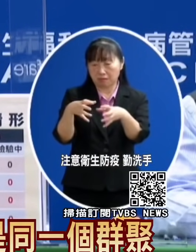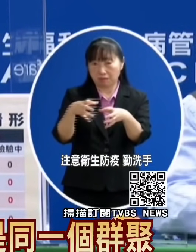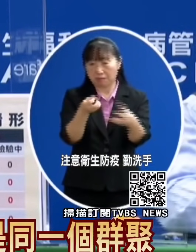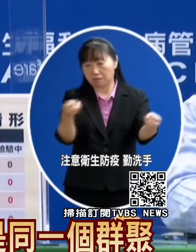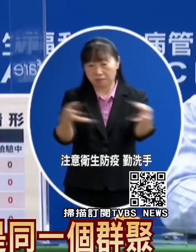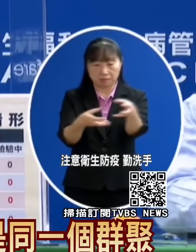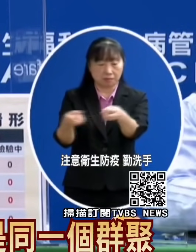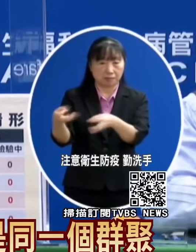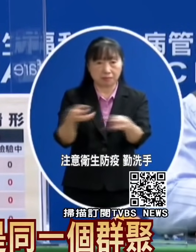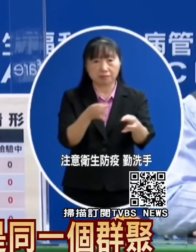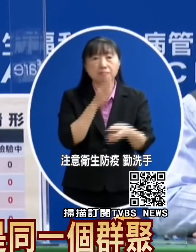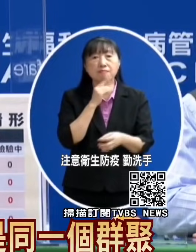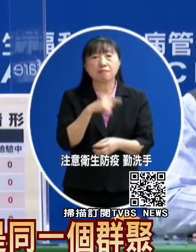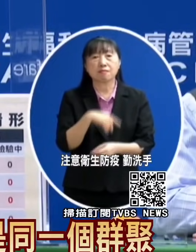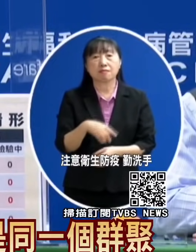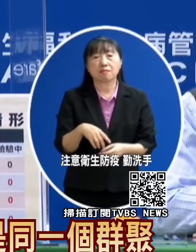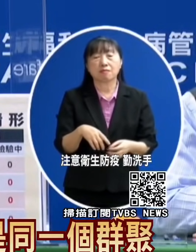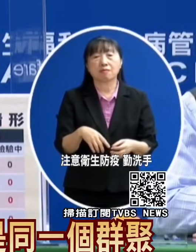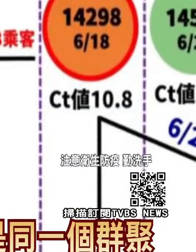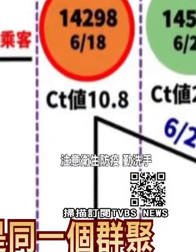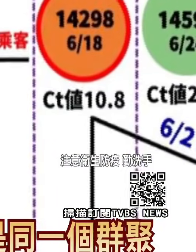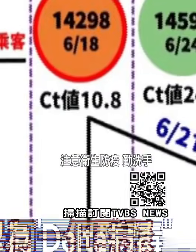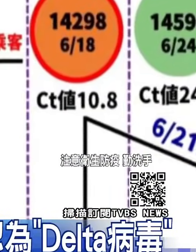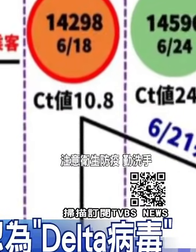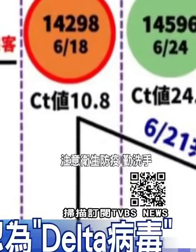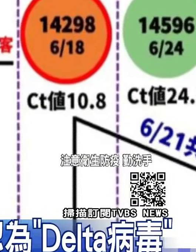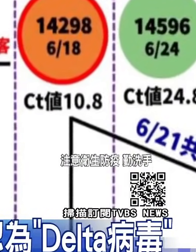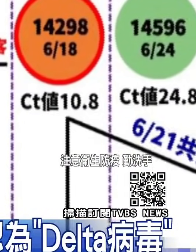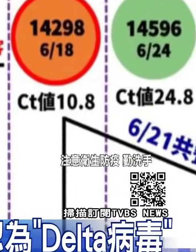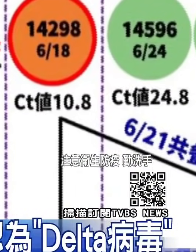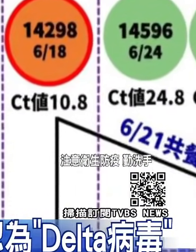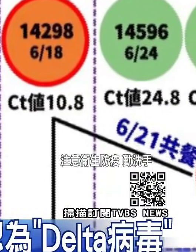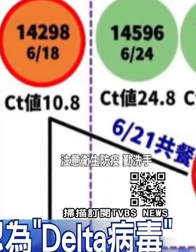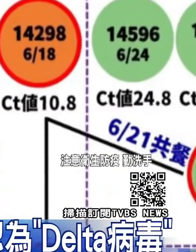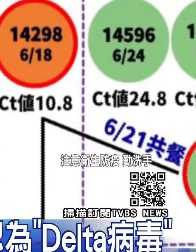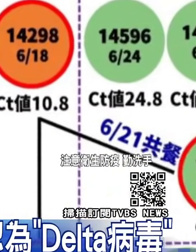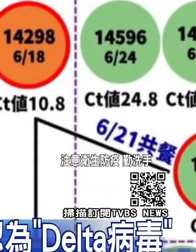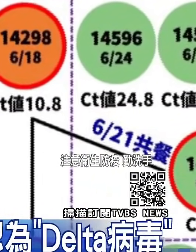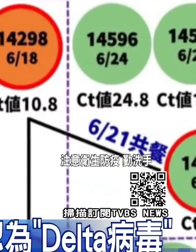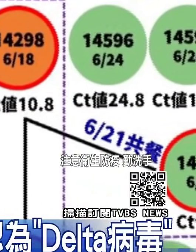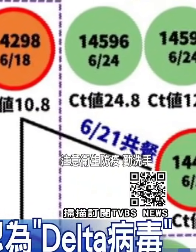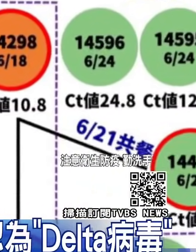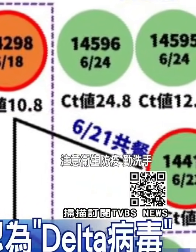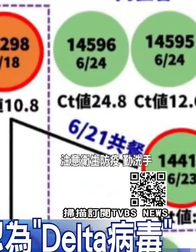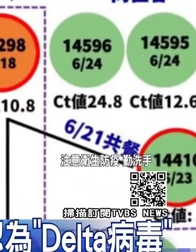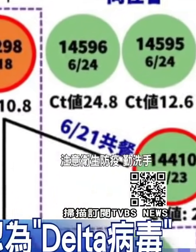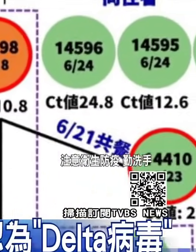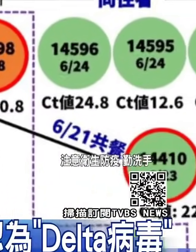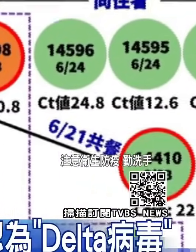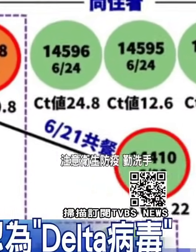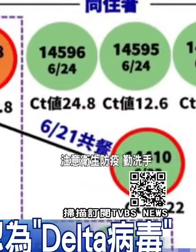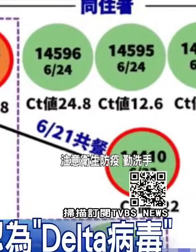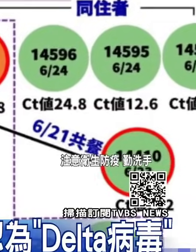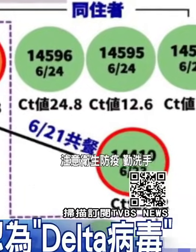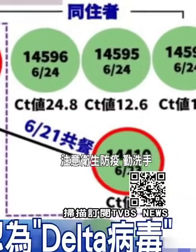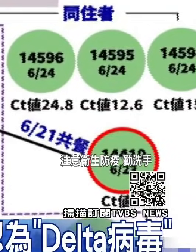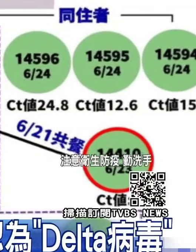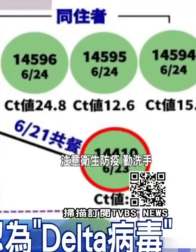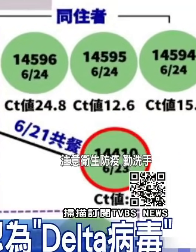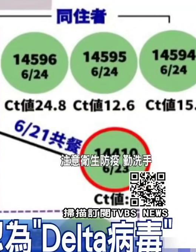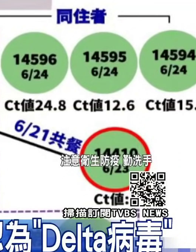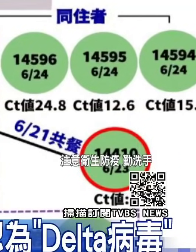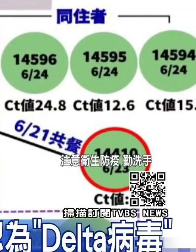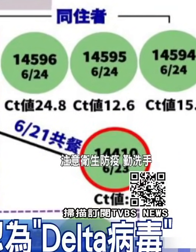大概都是属于同一个群聚。 屏东秘鲁祖孙染疫扩散，累积到27号已经有12人确